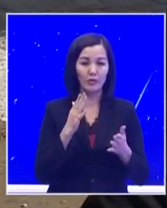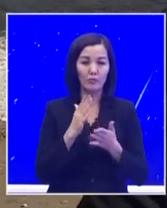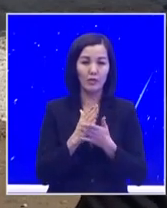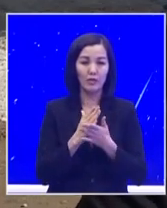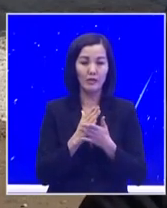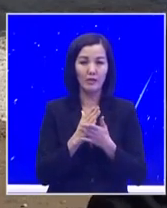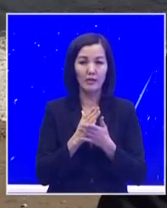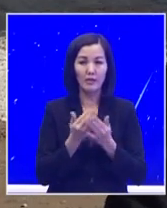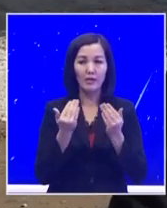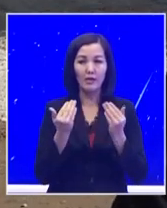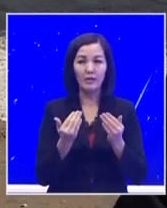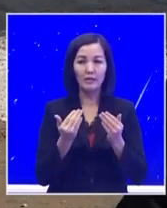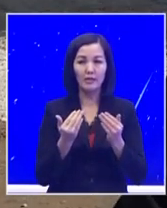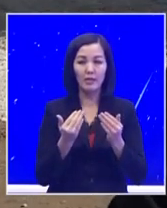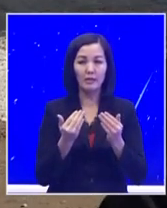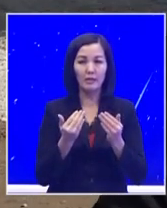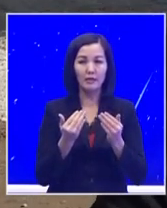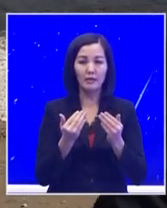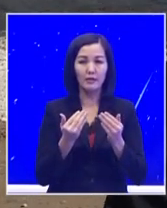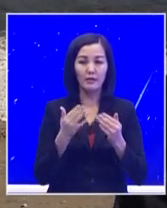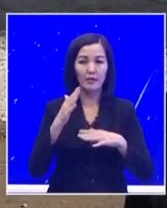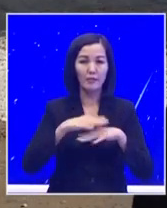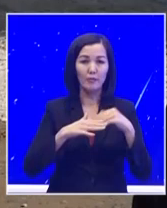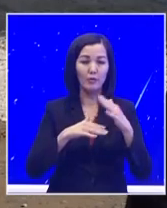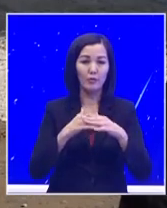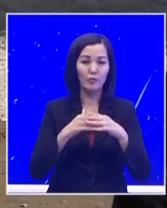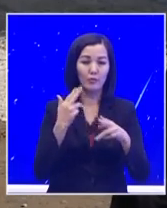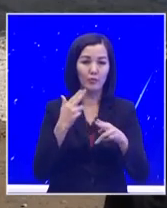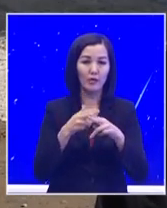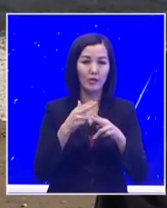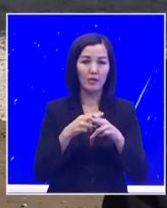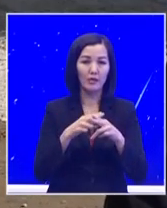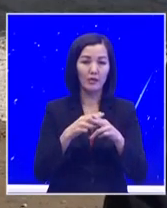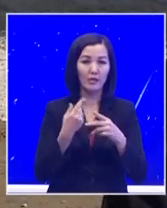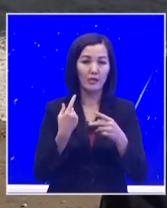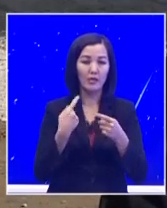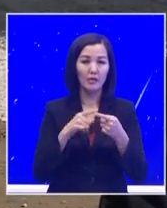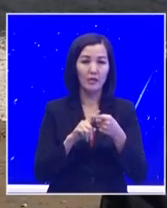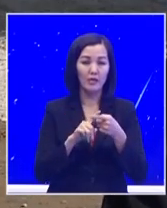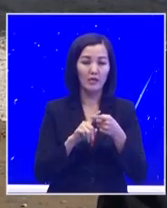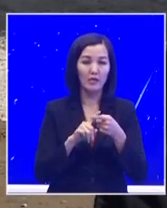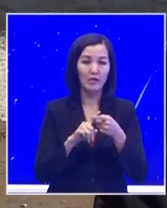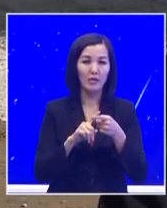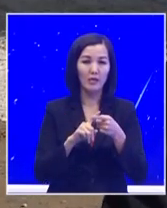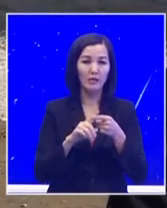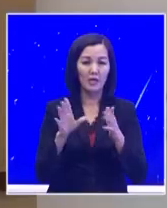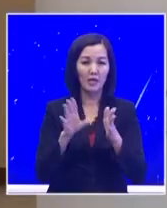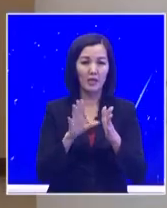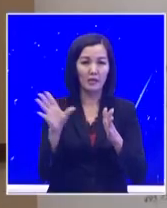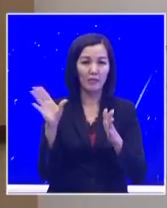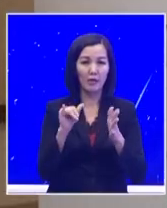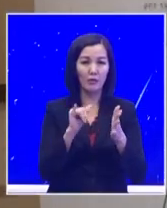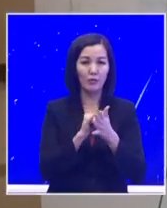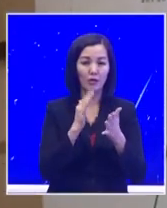Қазір мынау кладкасы жүріп жатыр, бетоны құйылып жатыр. Сантехника, электрика бәрі параллельно жүріп жатыр.